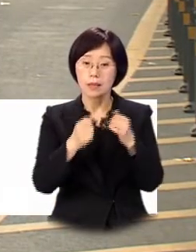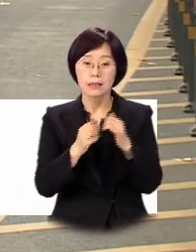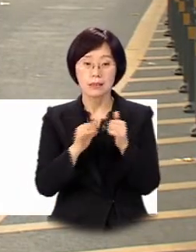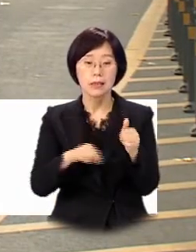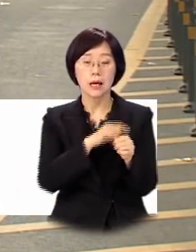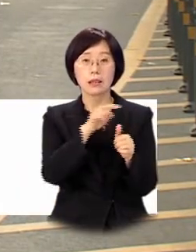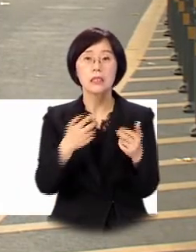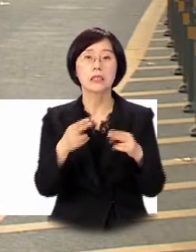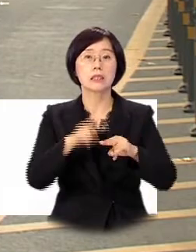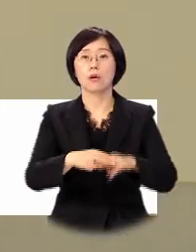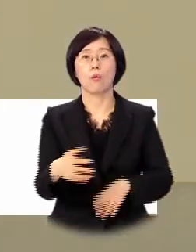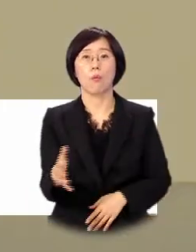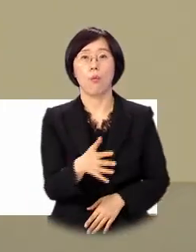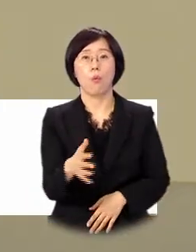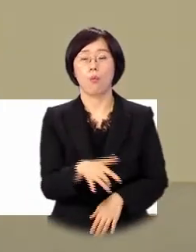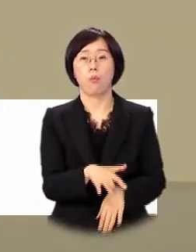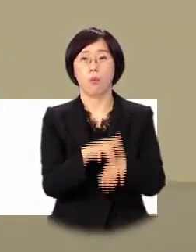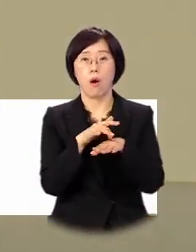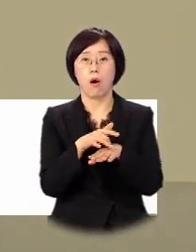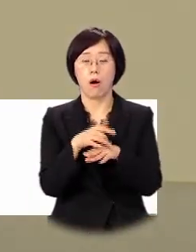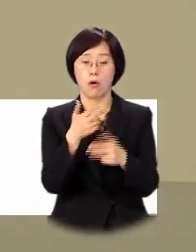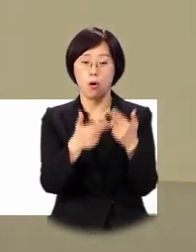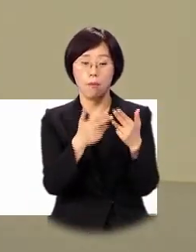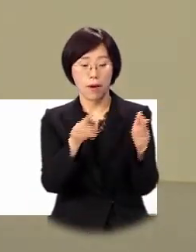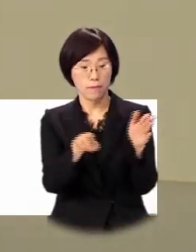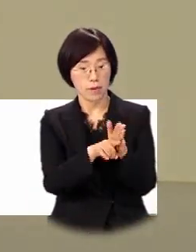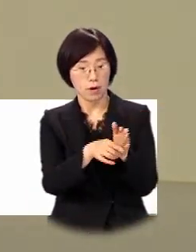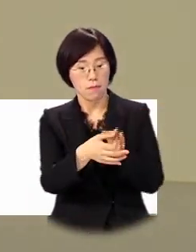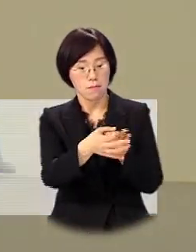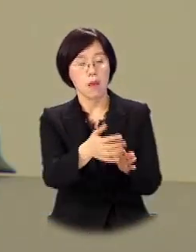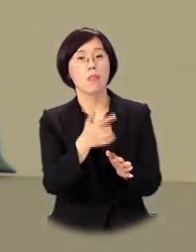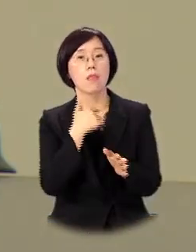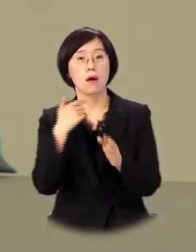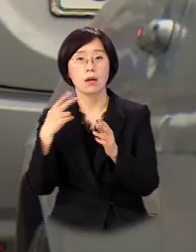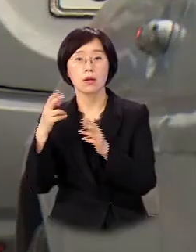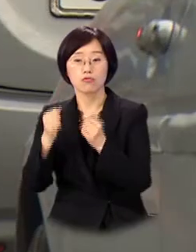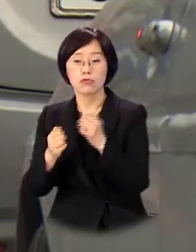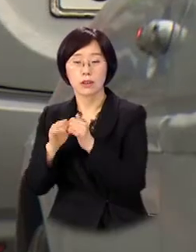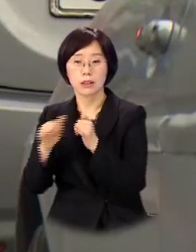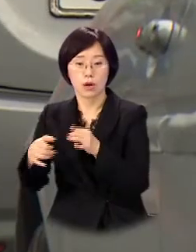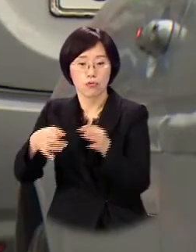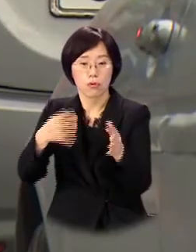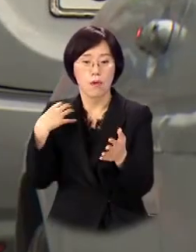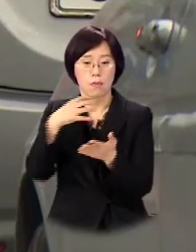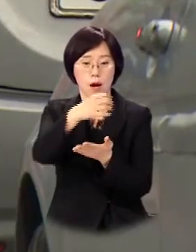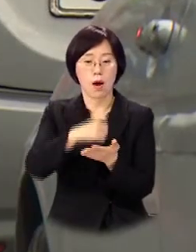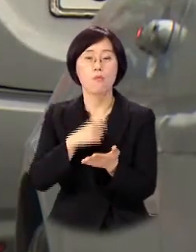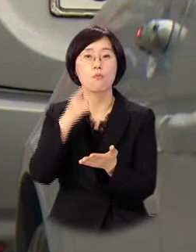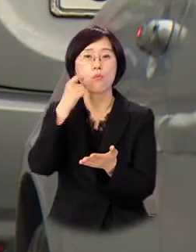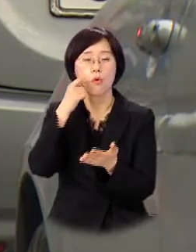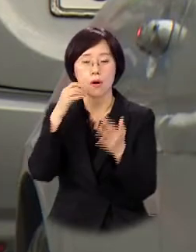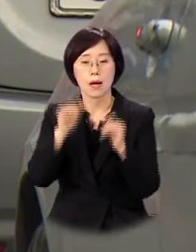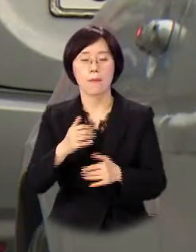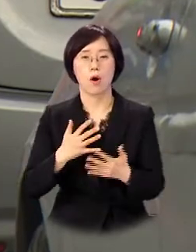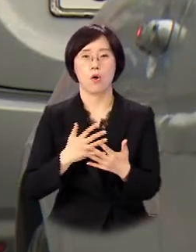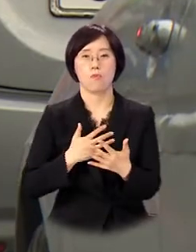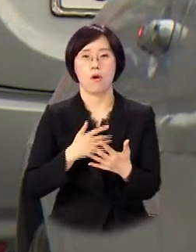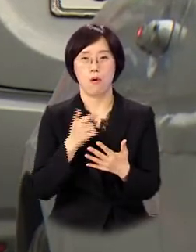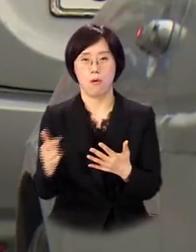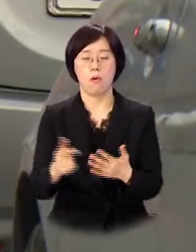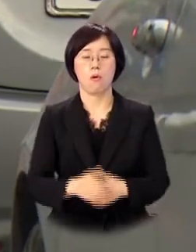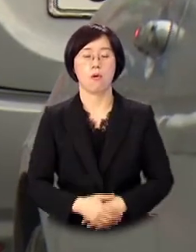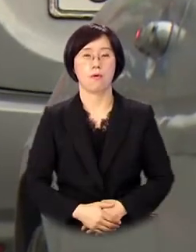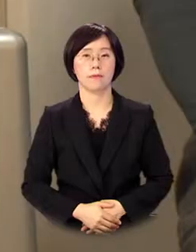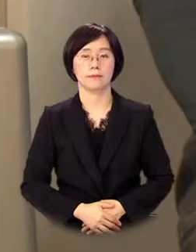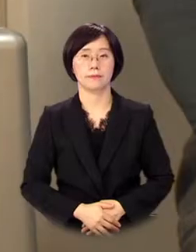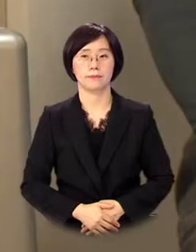택시기사는 일자리가 없어지고 택시협동조합을 믿고 출자금을 낸 기사들은 출자금을 돌려받지 못할까 불안감에 시달리고